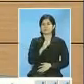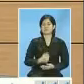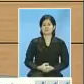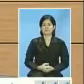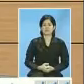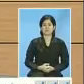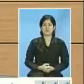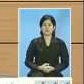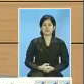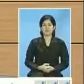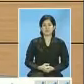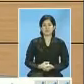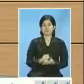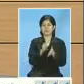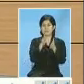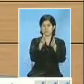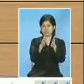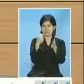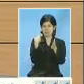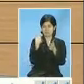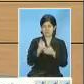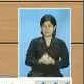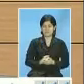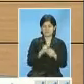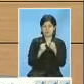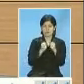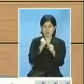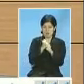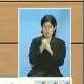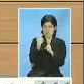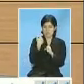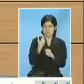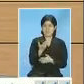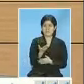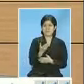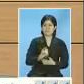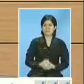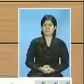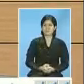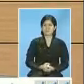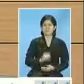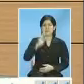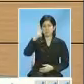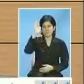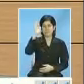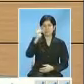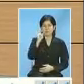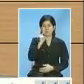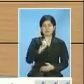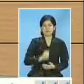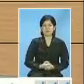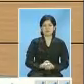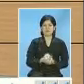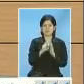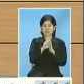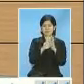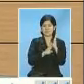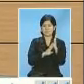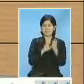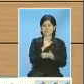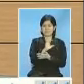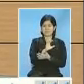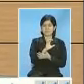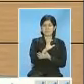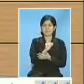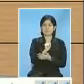ยเพราะท่านมีพรรษามากแล้ว คุณประท้วงก็บอกเลยนะครับ ผมประท้วงตามข้อบังคับ เล่นกันไปเล่นกันเล่นคำกัน